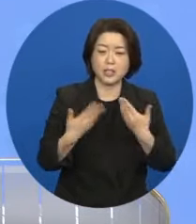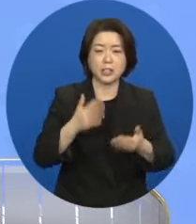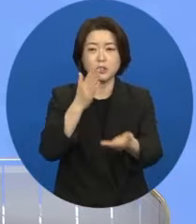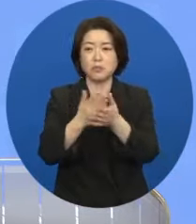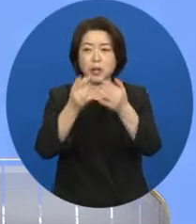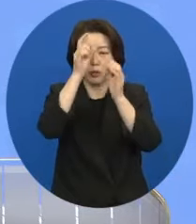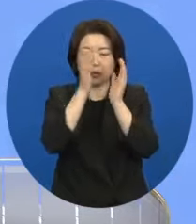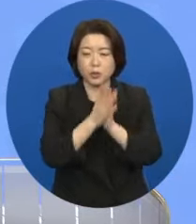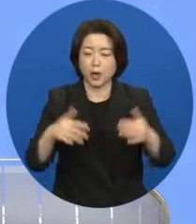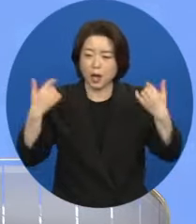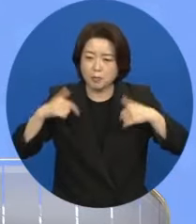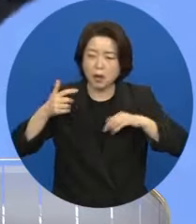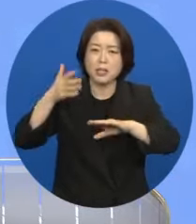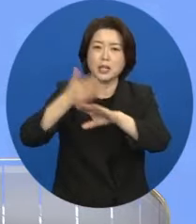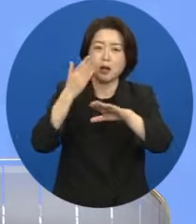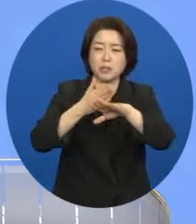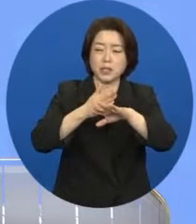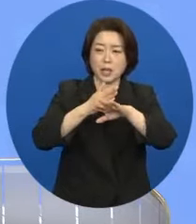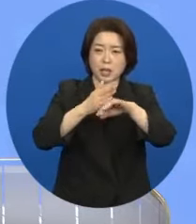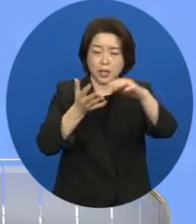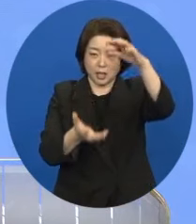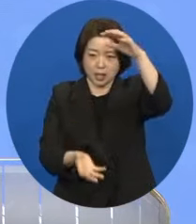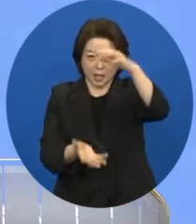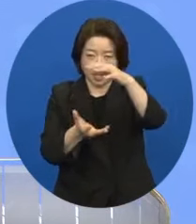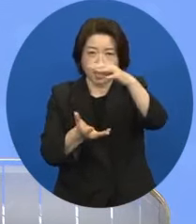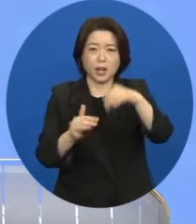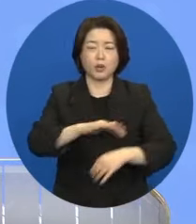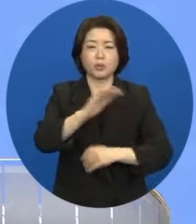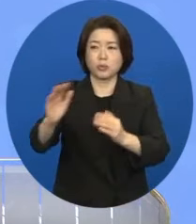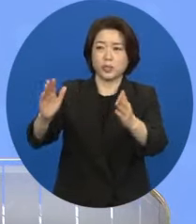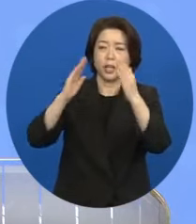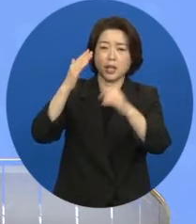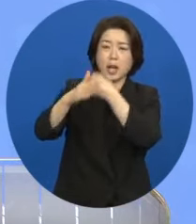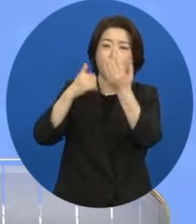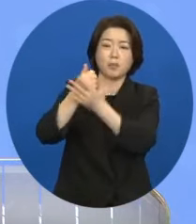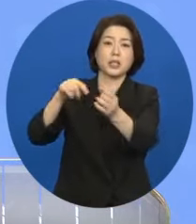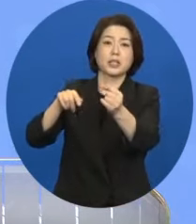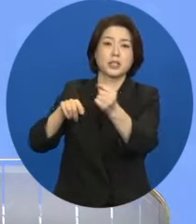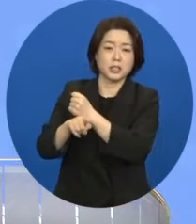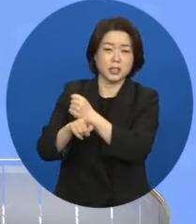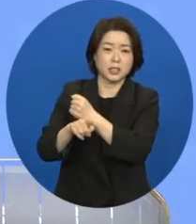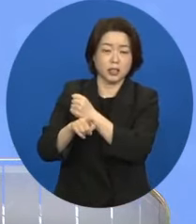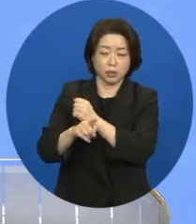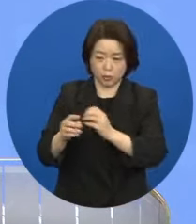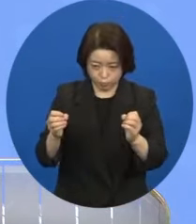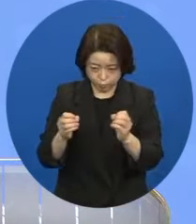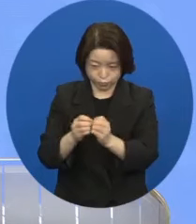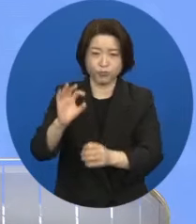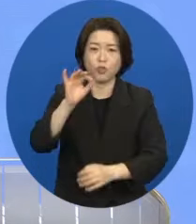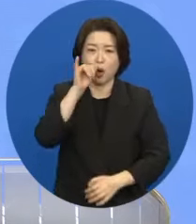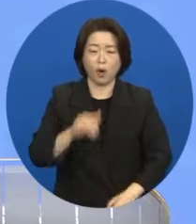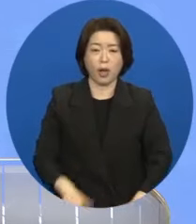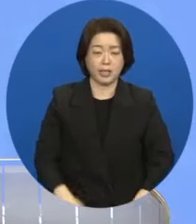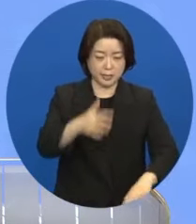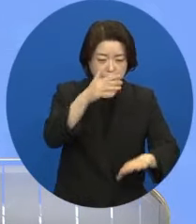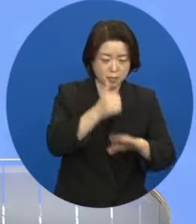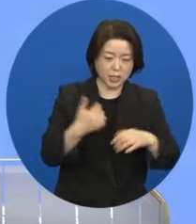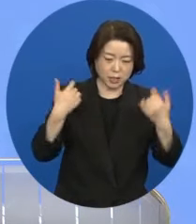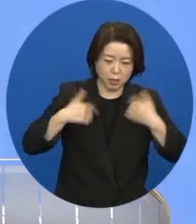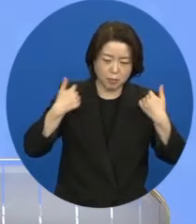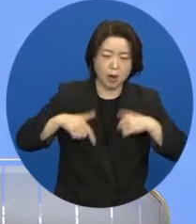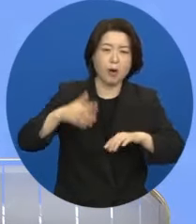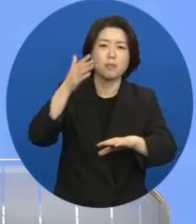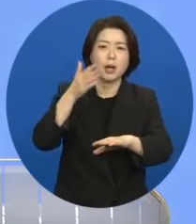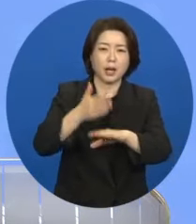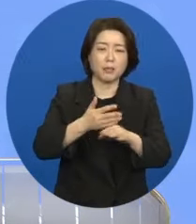기도하라 범사에 사하라가 우리를 향하신 하나님의 뜻이라고 하는 거예요 특별히이 마지막에 범사의